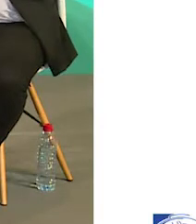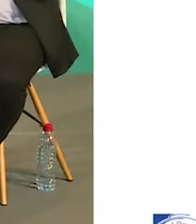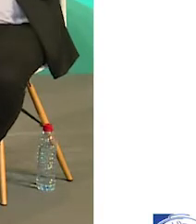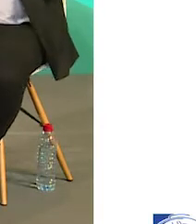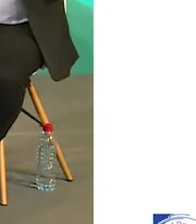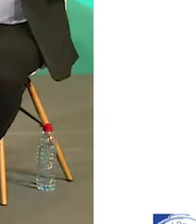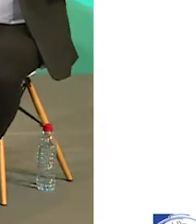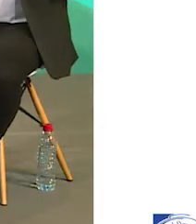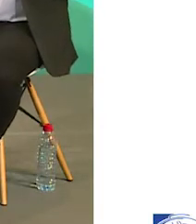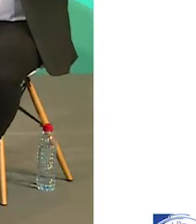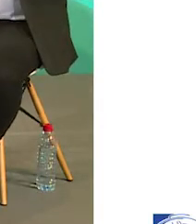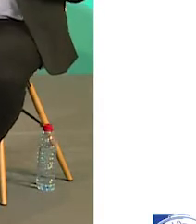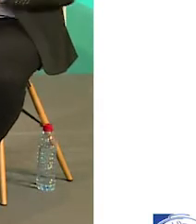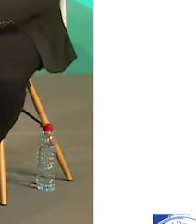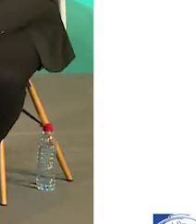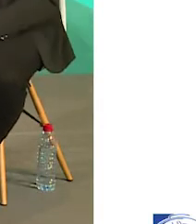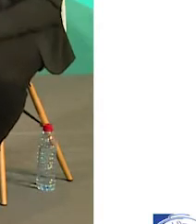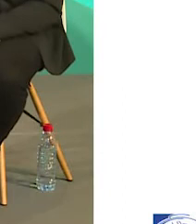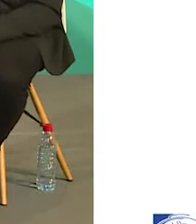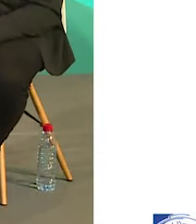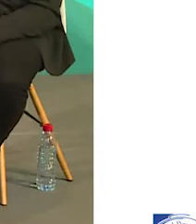Oui, j'ai dit principalement, hein, je sais pas.